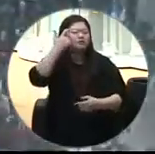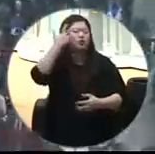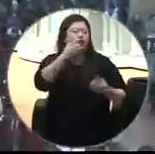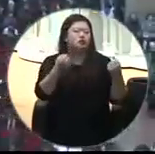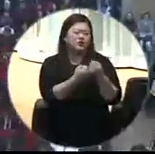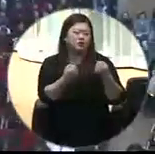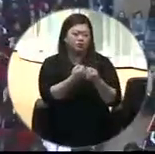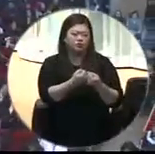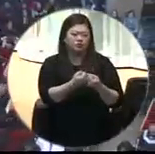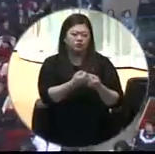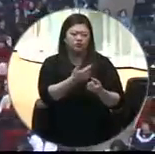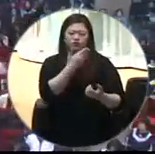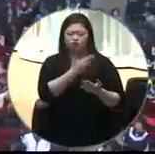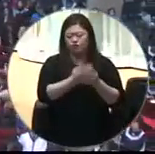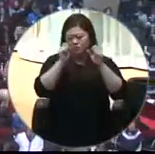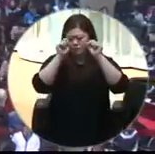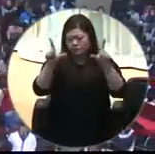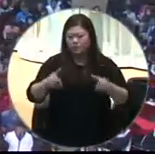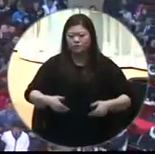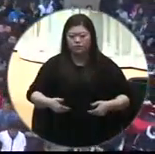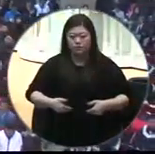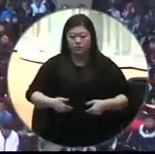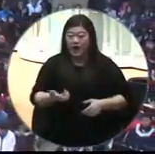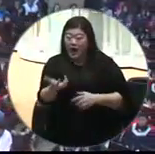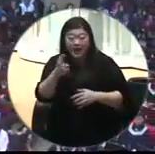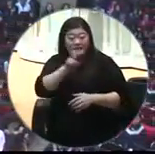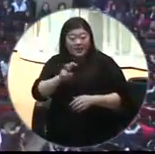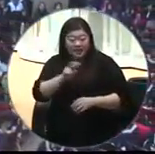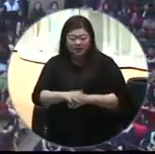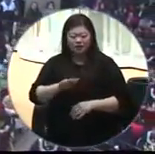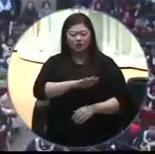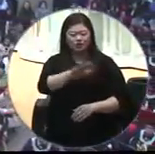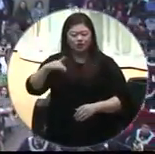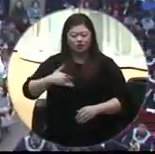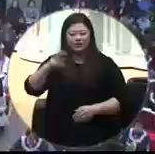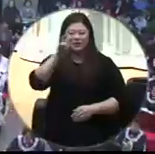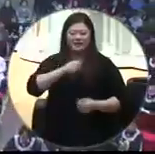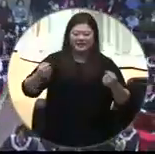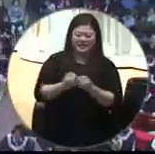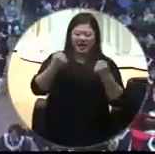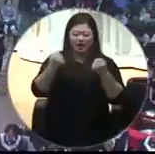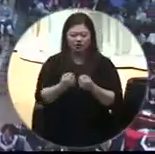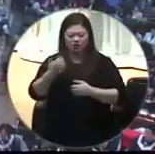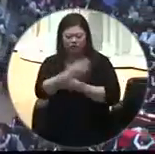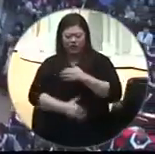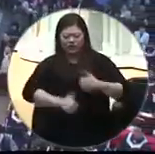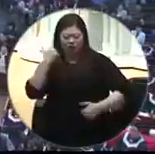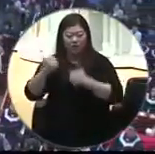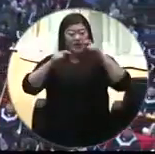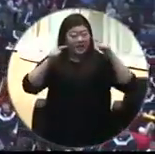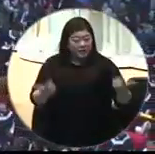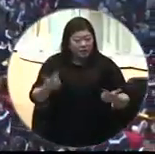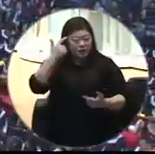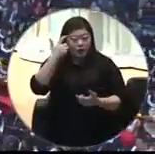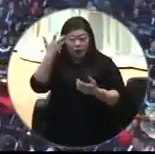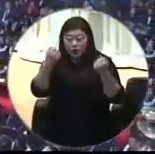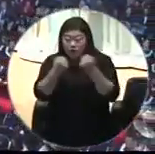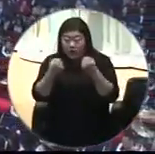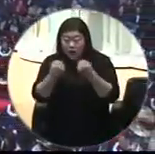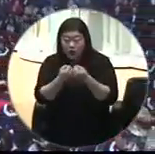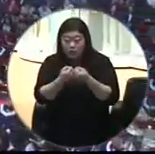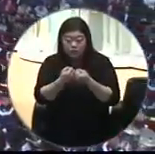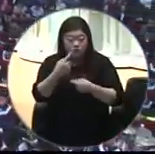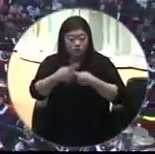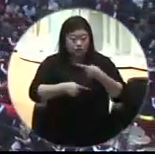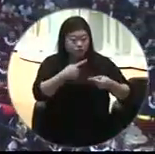싸움이에요. 우리의 싸울 것은 혈기 아니요. 우리의 싸울 것은 영적 싸움이라고 우리가